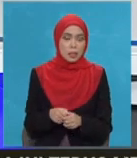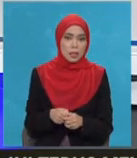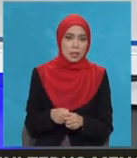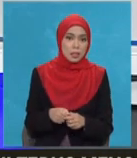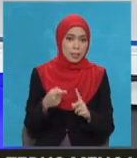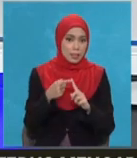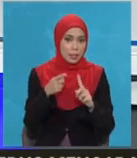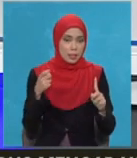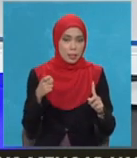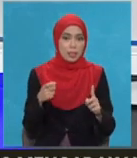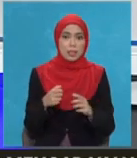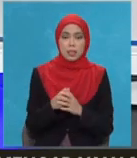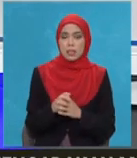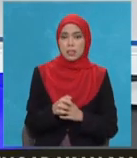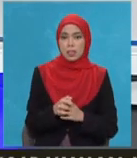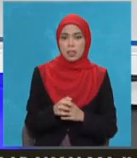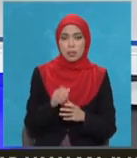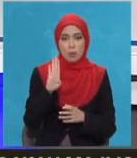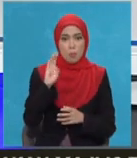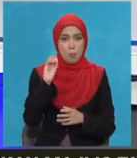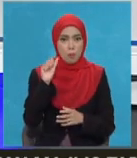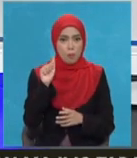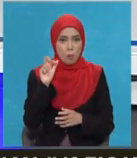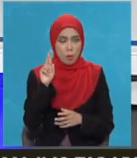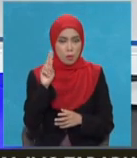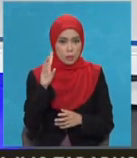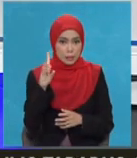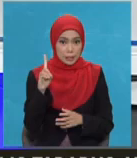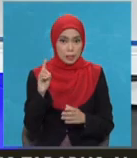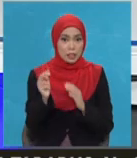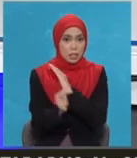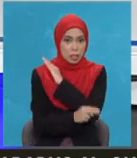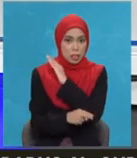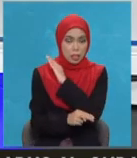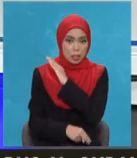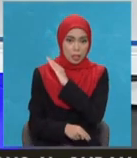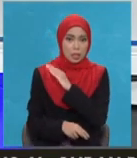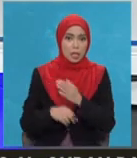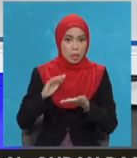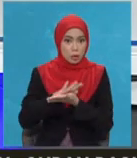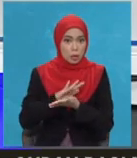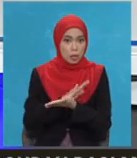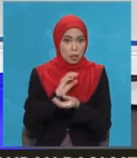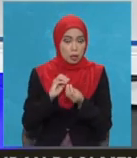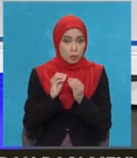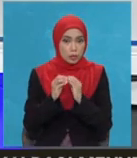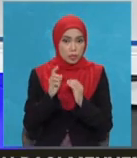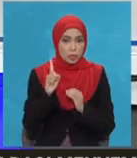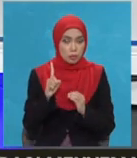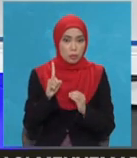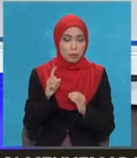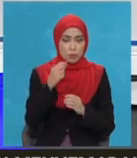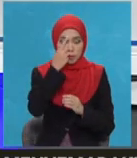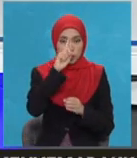perlembagaan negara Republik Indonesia syarat negara sebagai kertas nomor satu tahun 2023